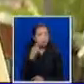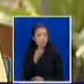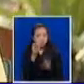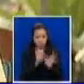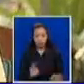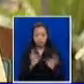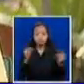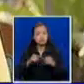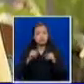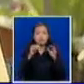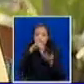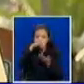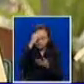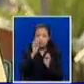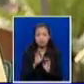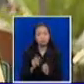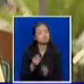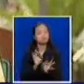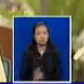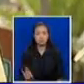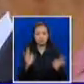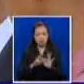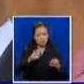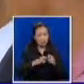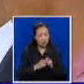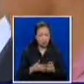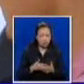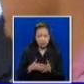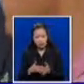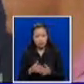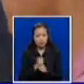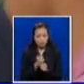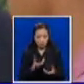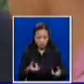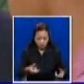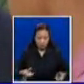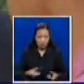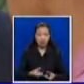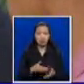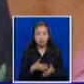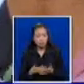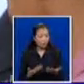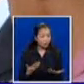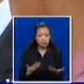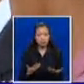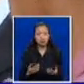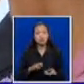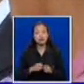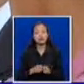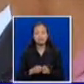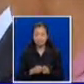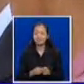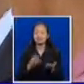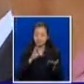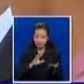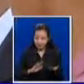นะครับเพื่อที่จะลดปัญหาที่หลายคนพูดกันมานะครับว่ามีเอกสารกระดาษเยอะแยะไปหมดนะครับอย่างที่คุณครูพูดนะครับ